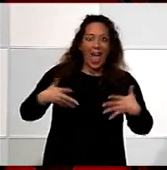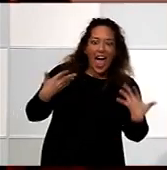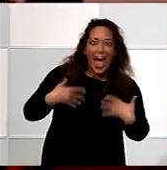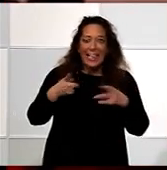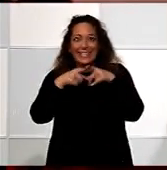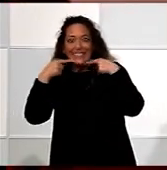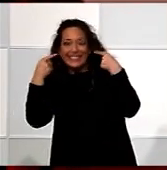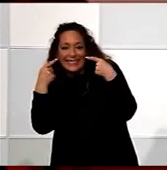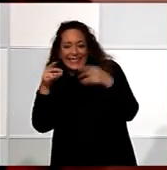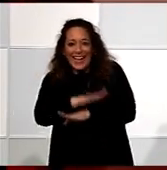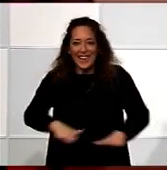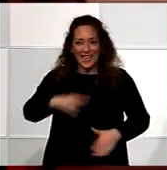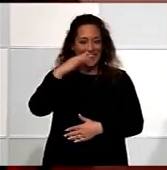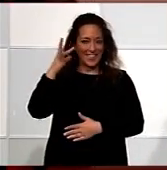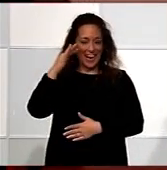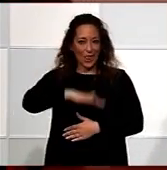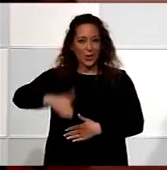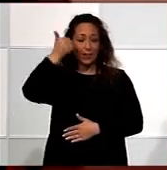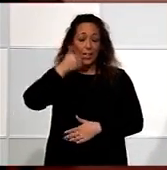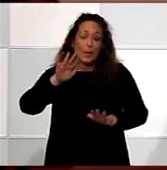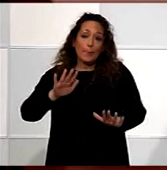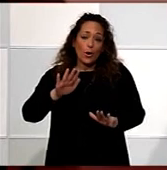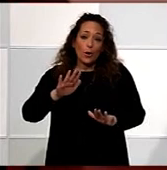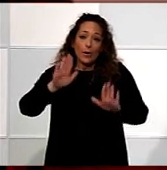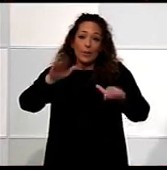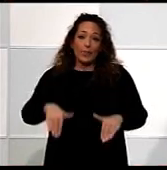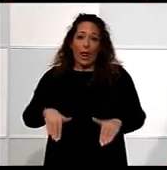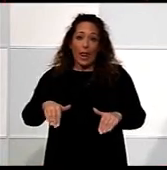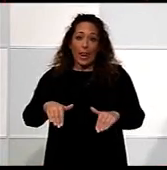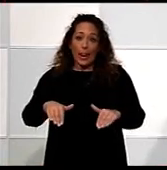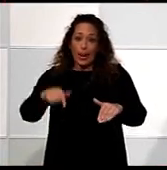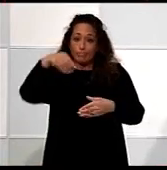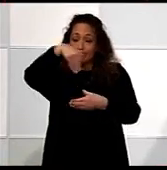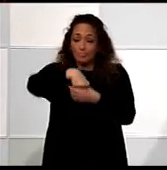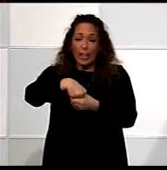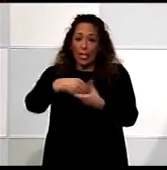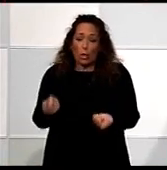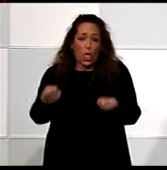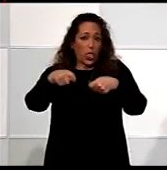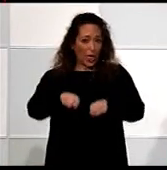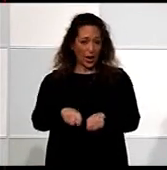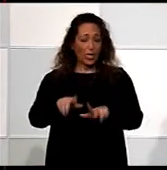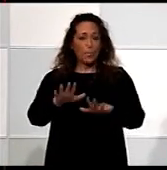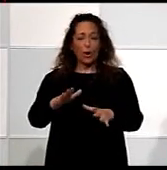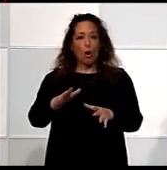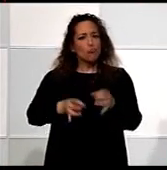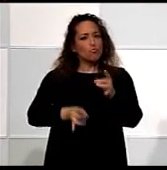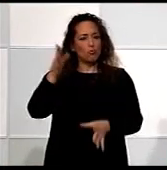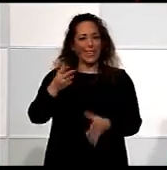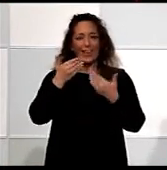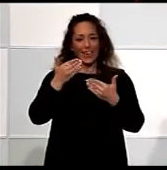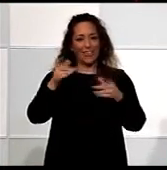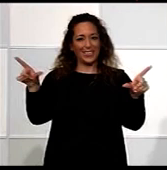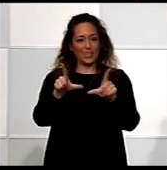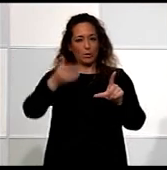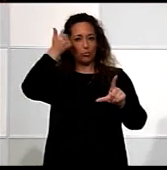les nenes i dels nens de Terrassa, però ho hem de fer aquí, a porta tancada, però amb la sort que gràcies a Canal Terrassa podem arribar aquesta nit a